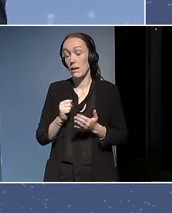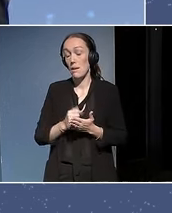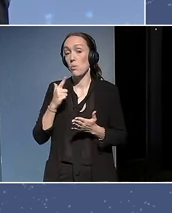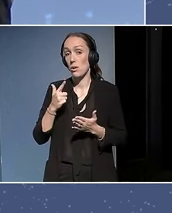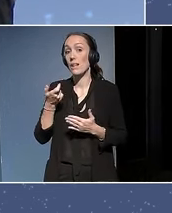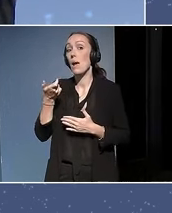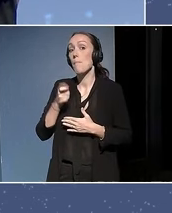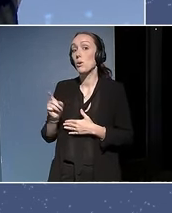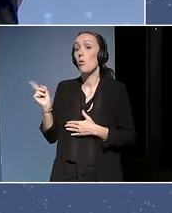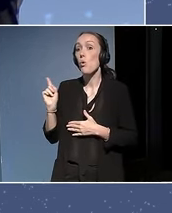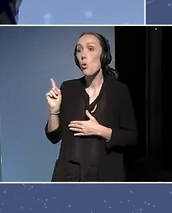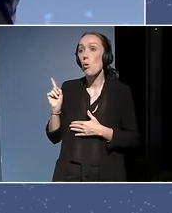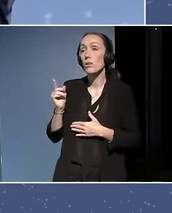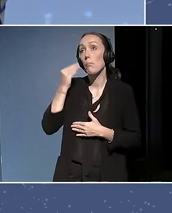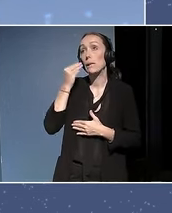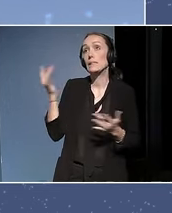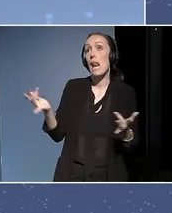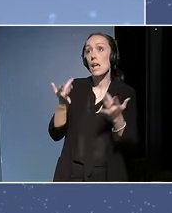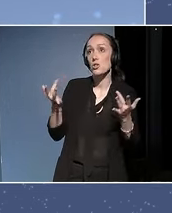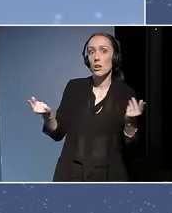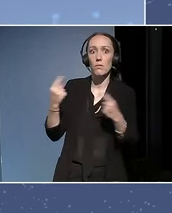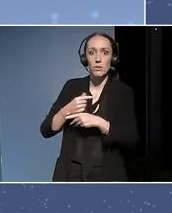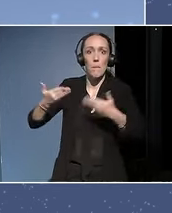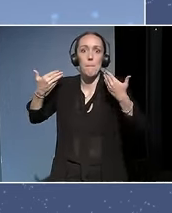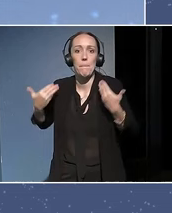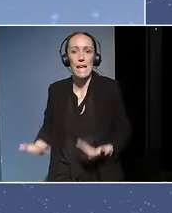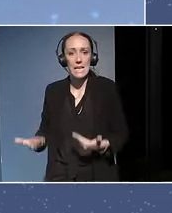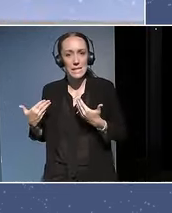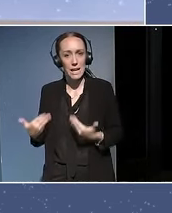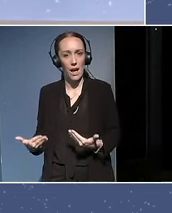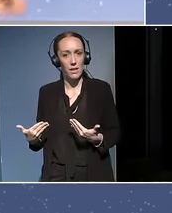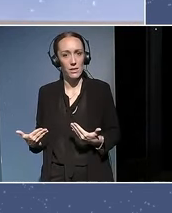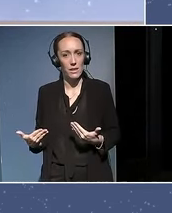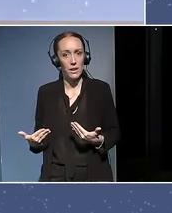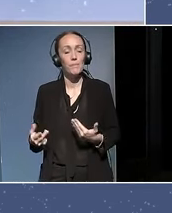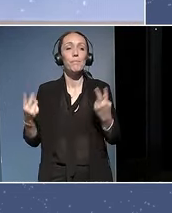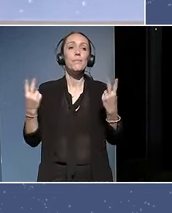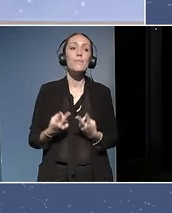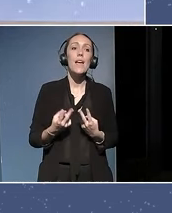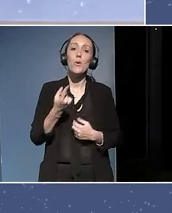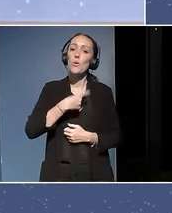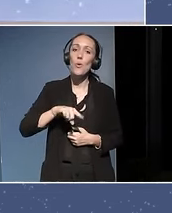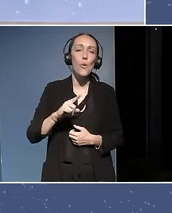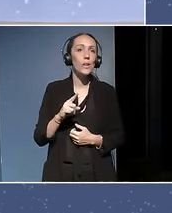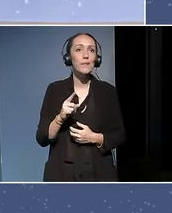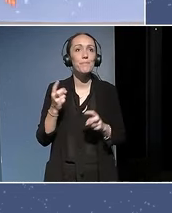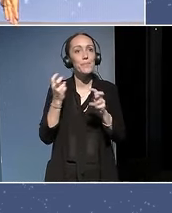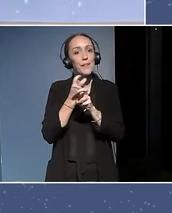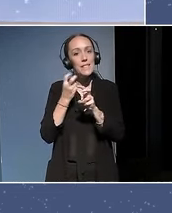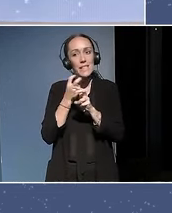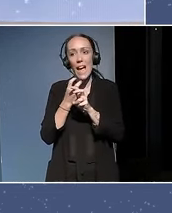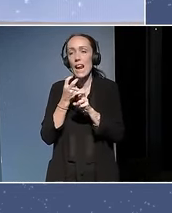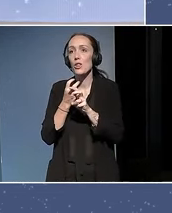è molto più pesante di quello che si pensava Ecco allora siccome non eravamo contenti dello scheletro